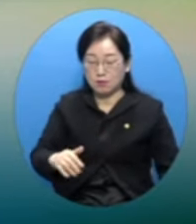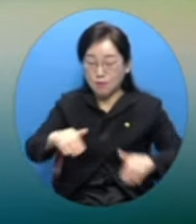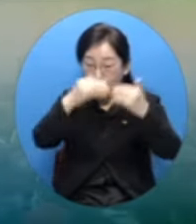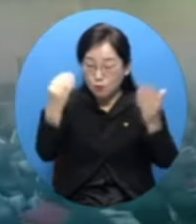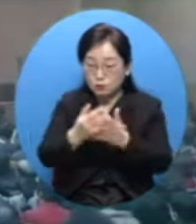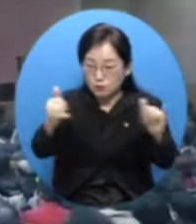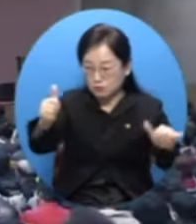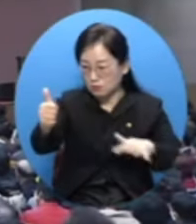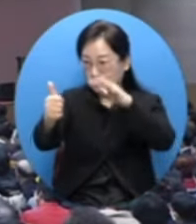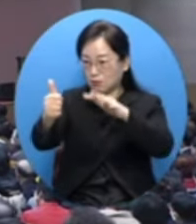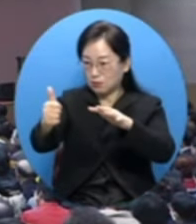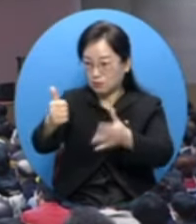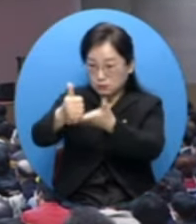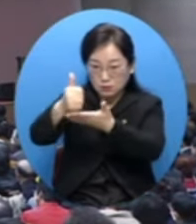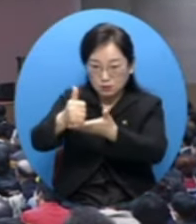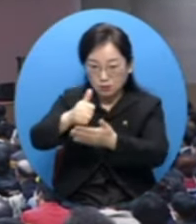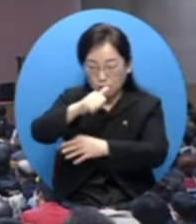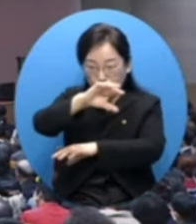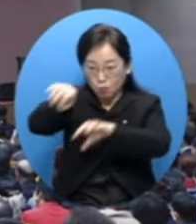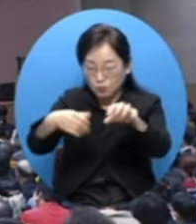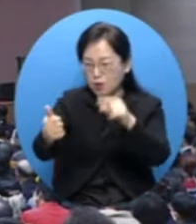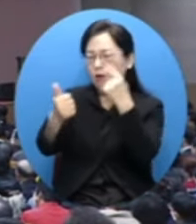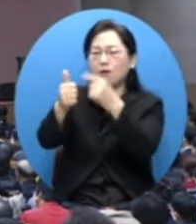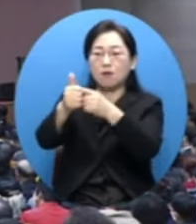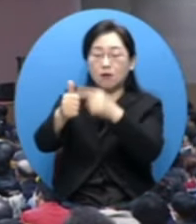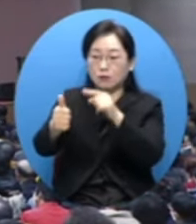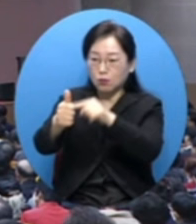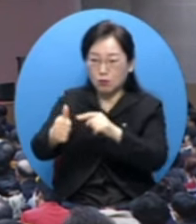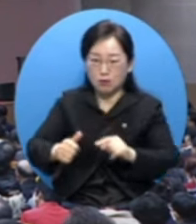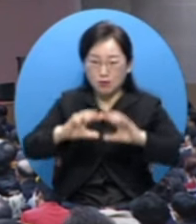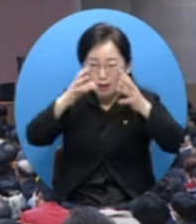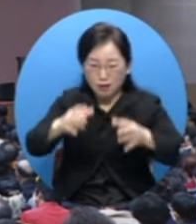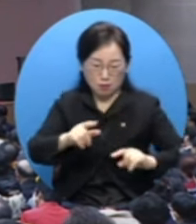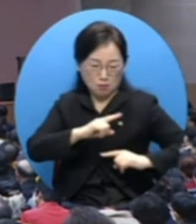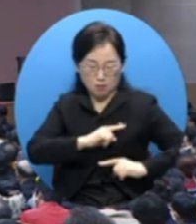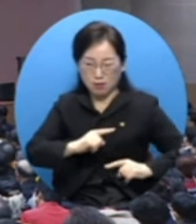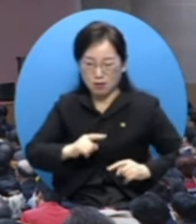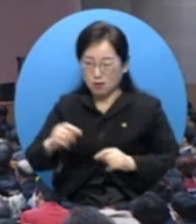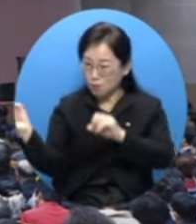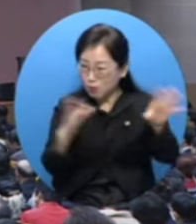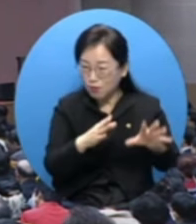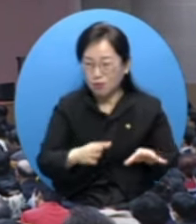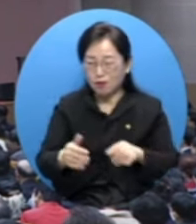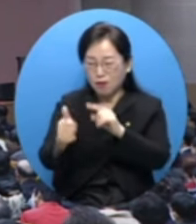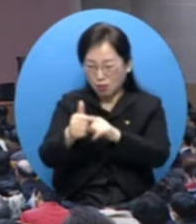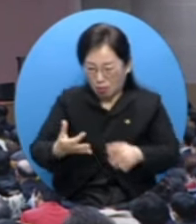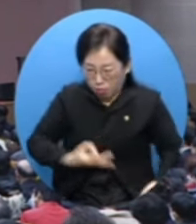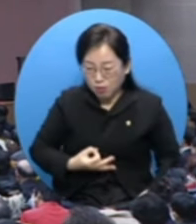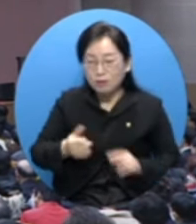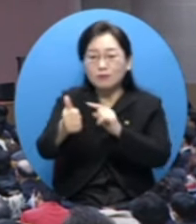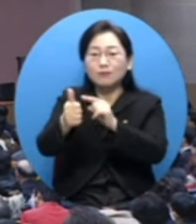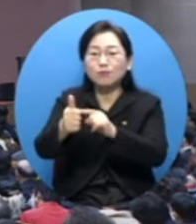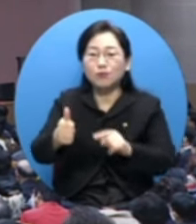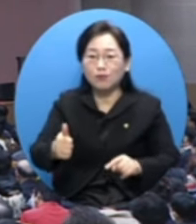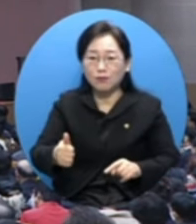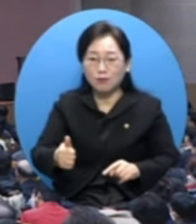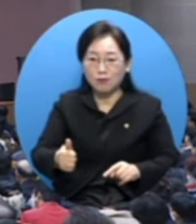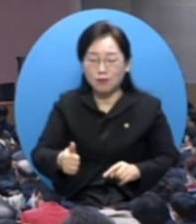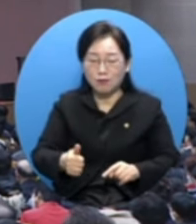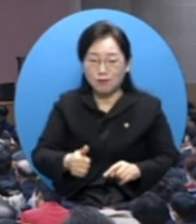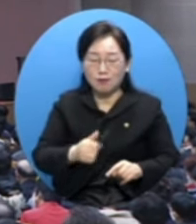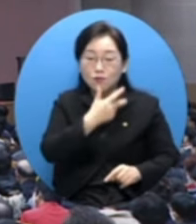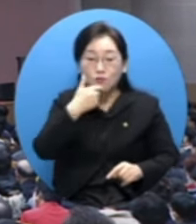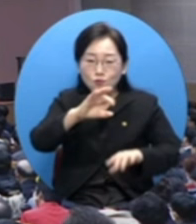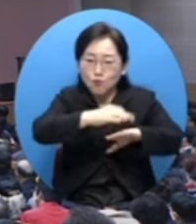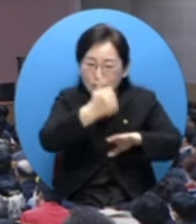사람들이 그를 비난했습니다. 족의 명예를 버린 자, 편협하고 옹졸한 신앙인, 급기야는 웨일즈 왕자까지 그에게